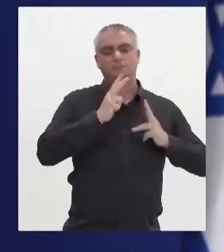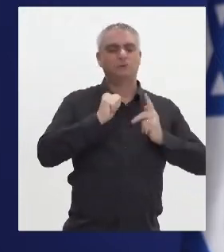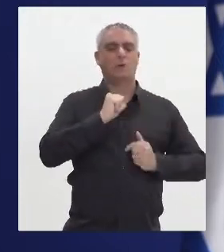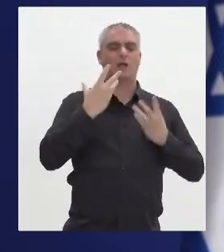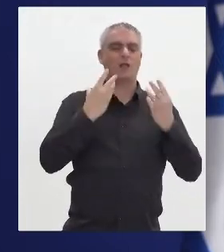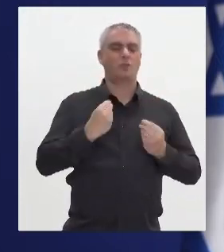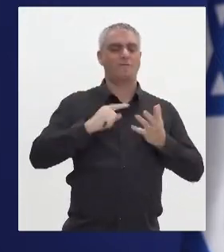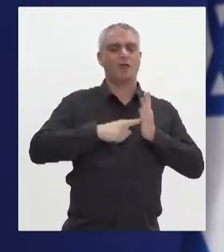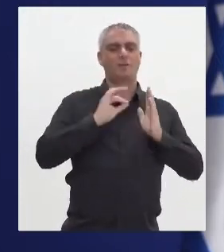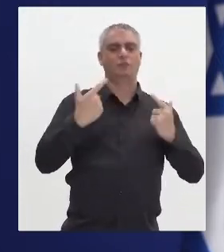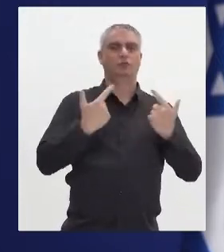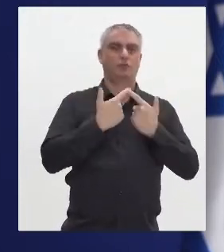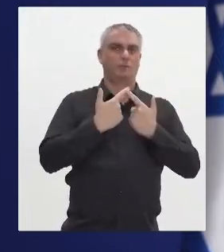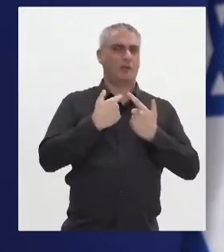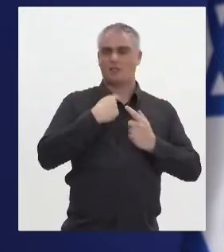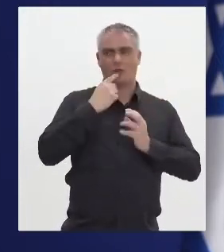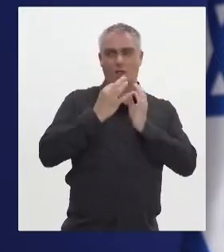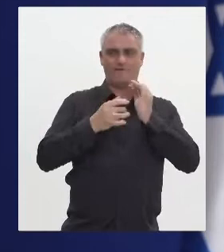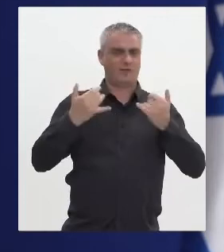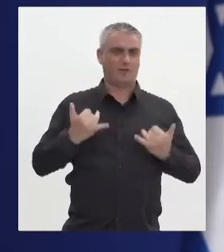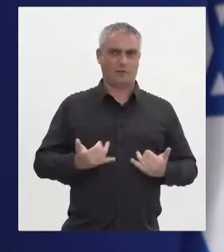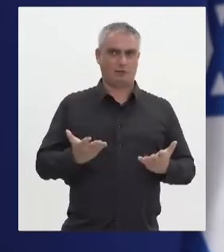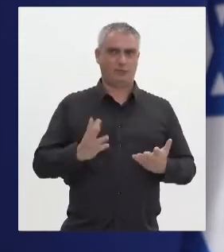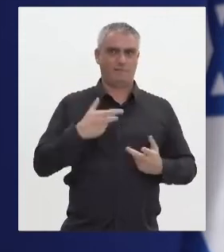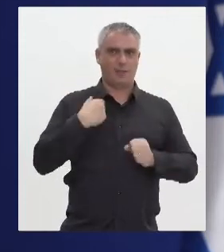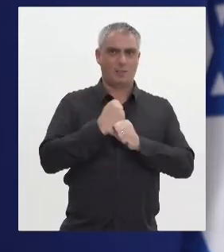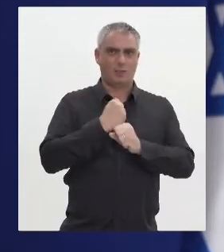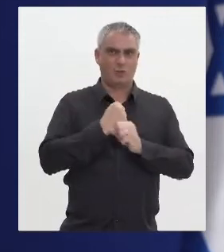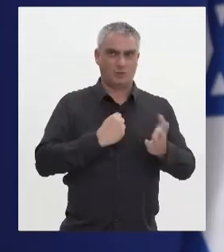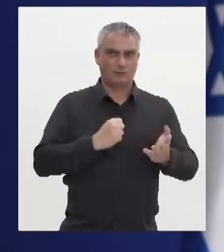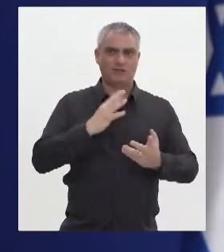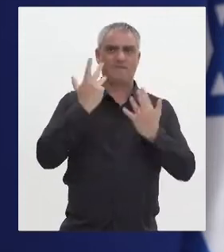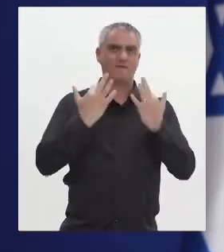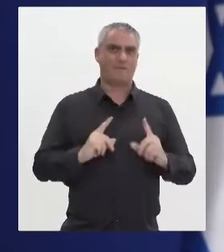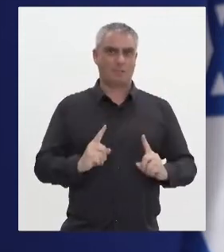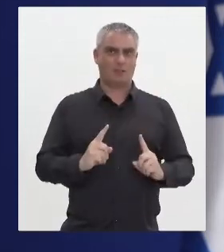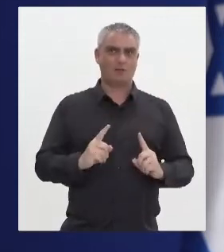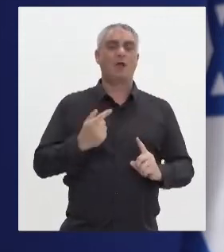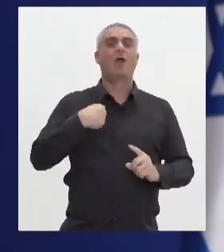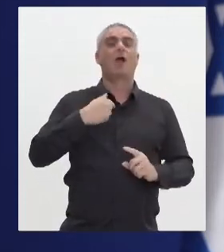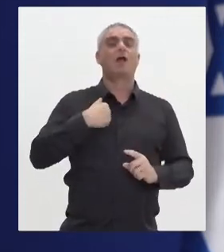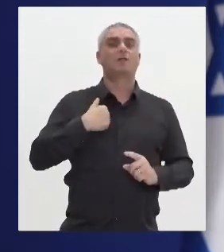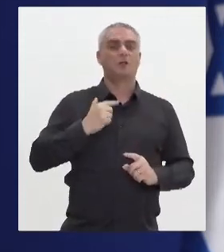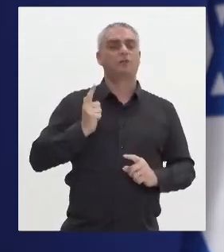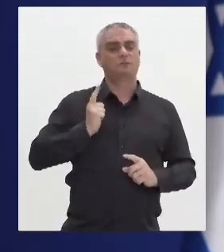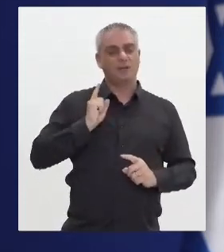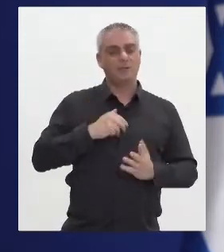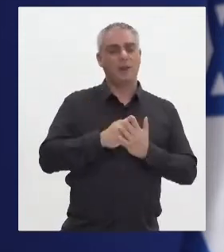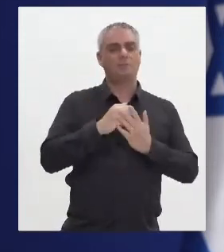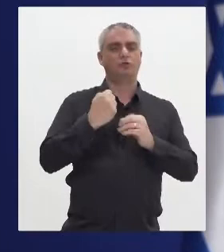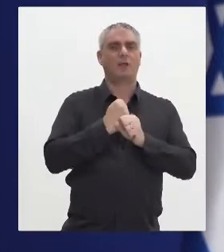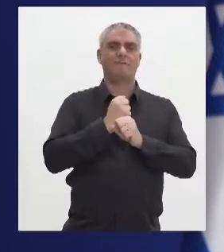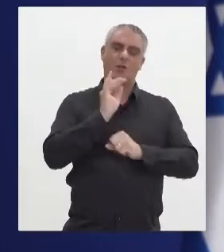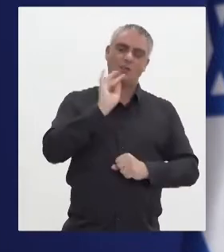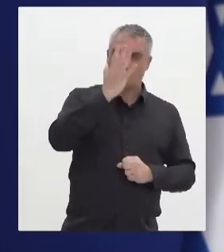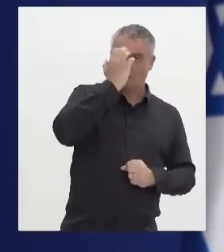את מטרות המלחמה אני לא אפרט כאן מה אנחנו נעשה ומתי אנחנו צריכים להמשיך ולפעול כנגד